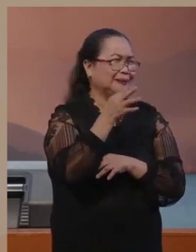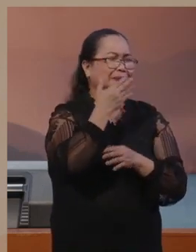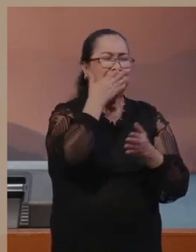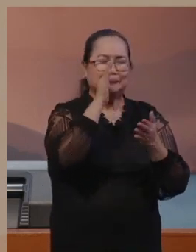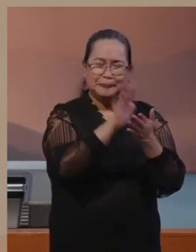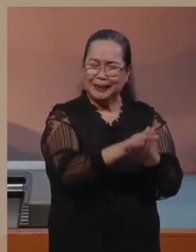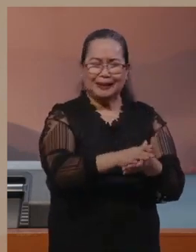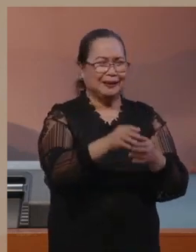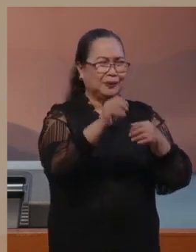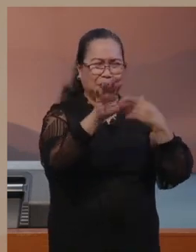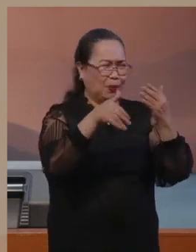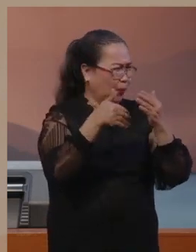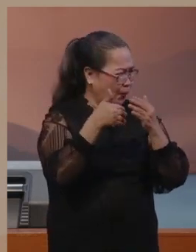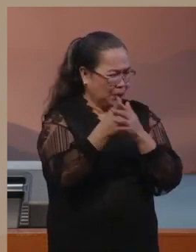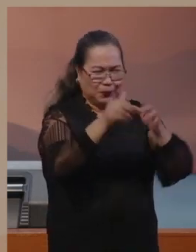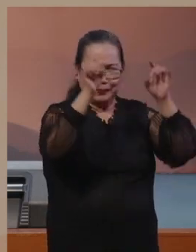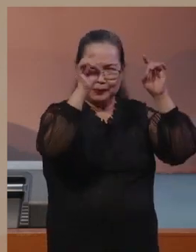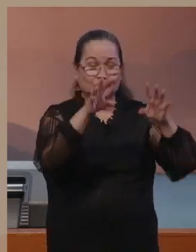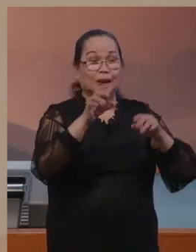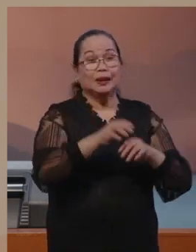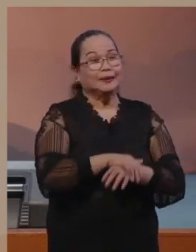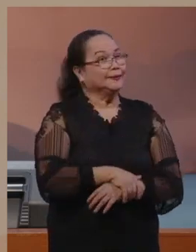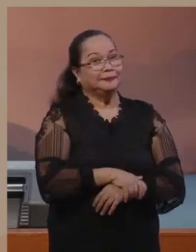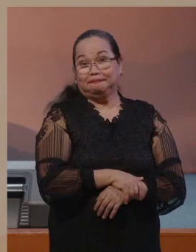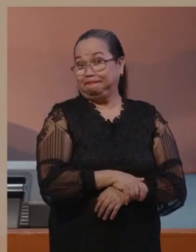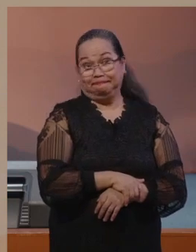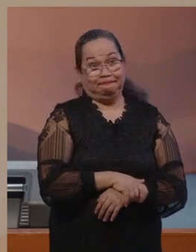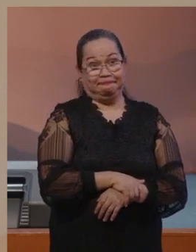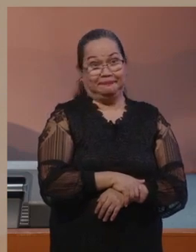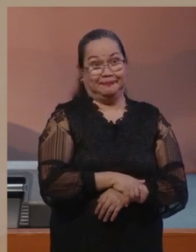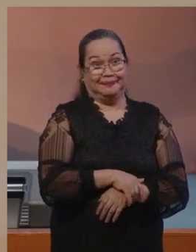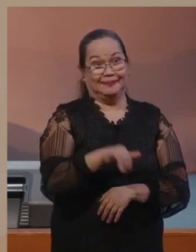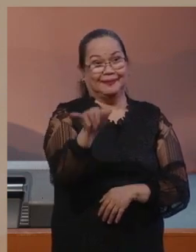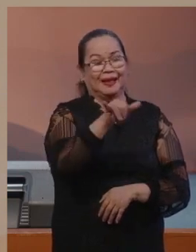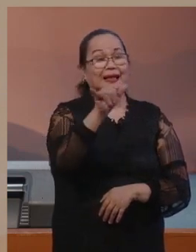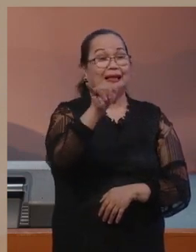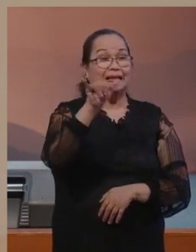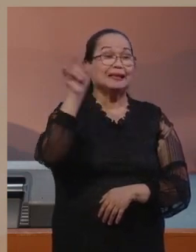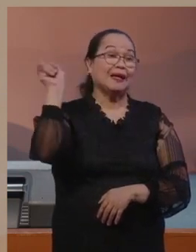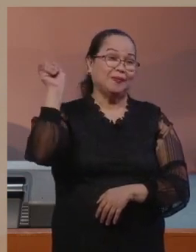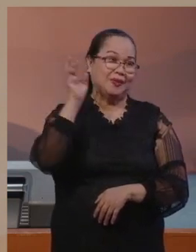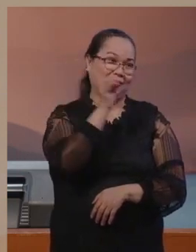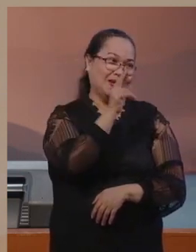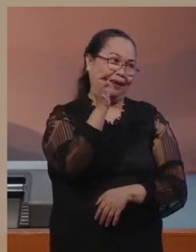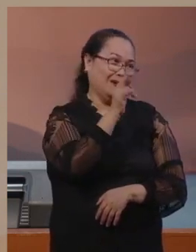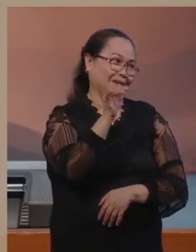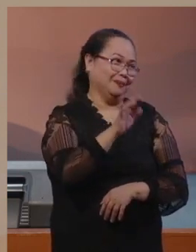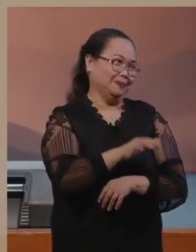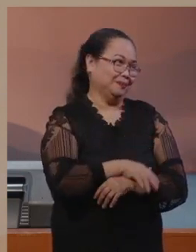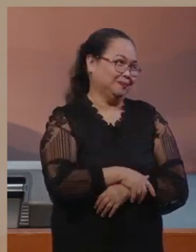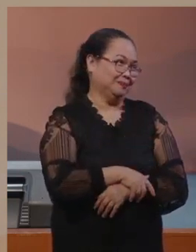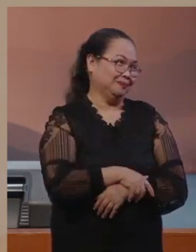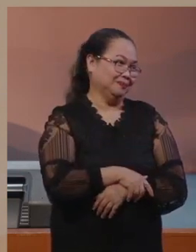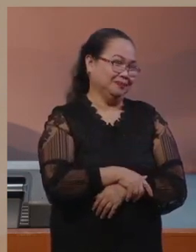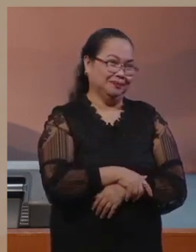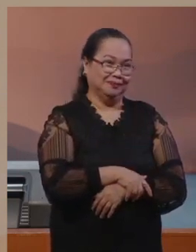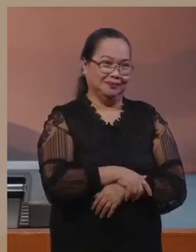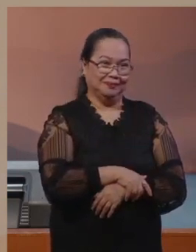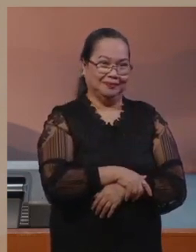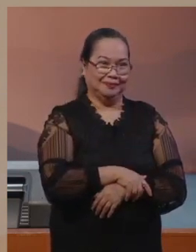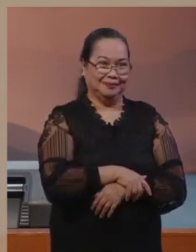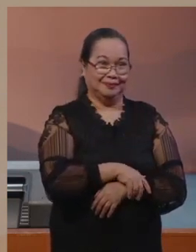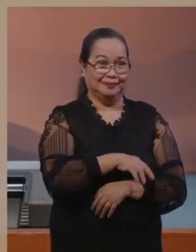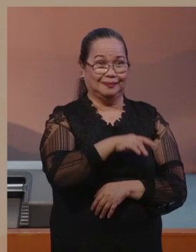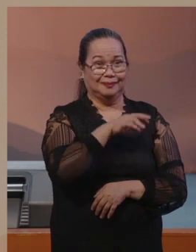mga kapatid, ang inyong mga pastor ay galing doon. Galing kami lahat doon sa ganong